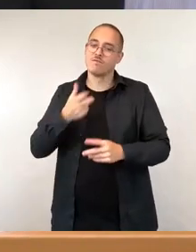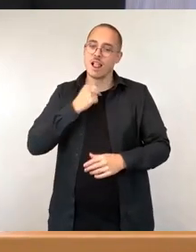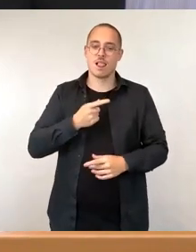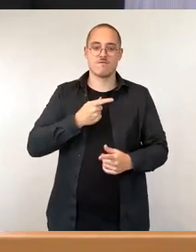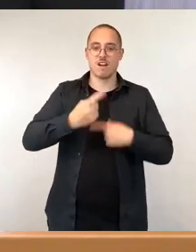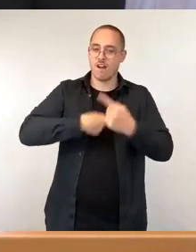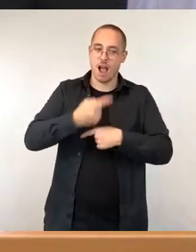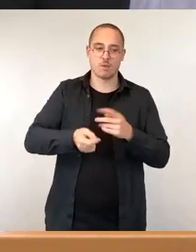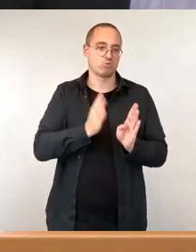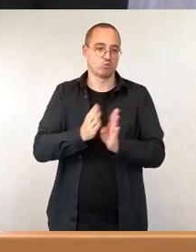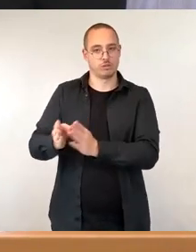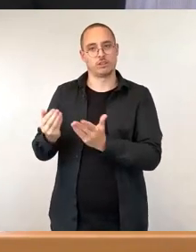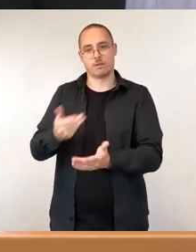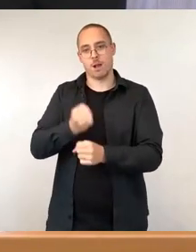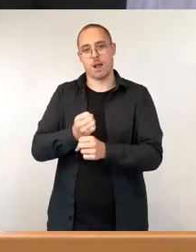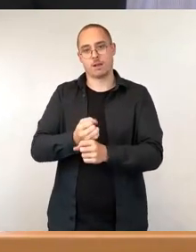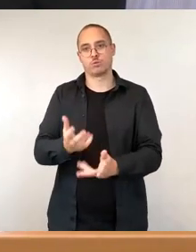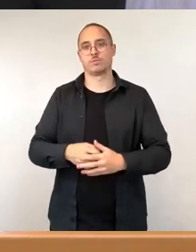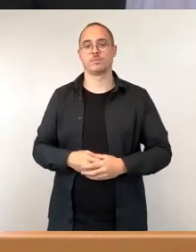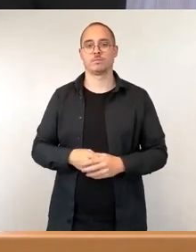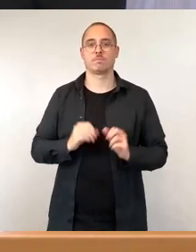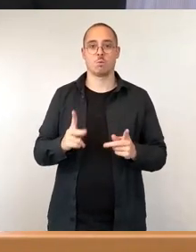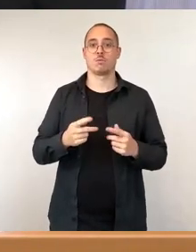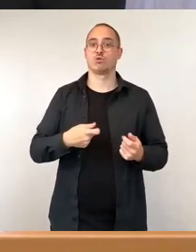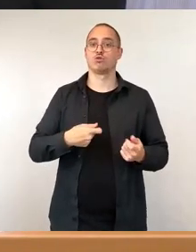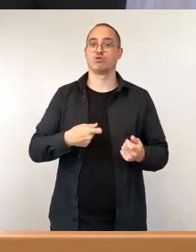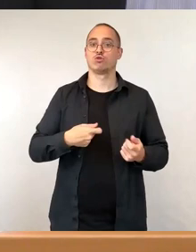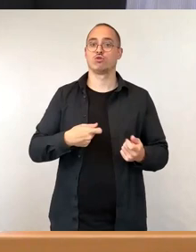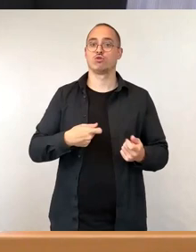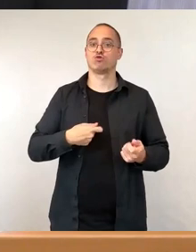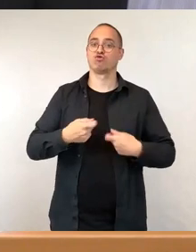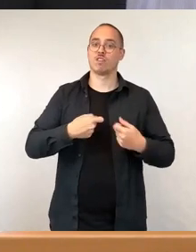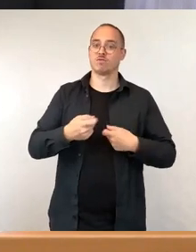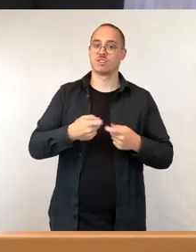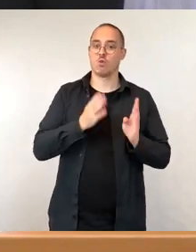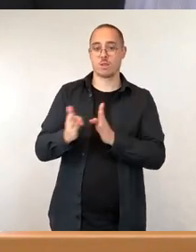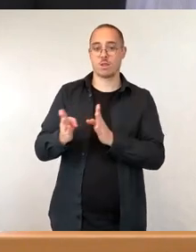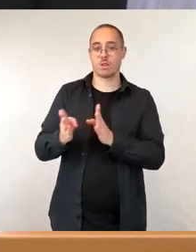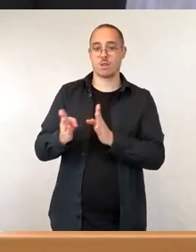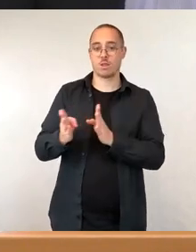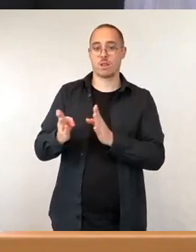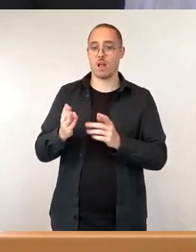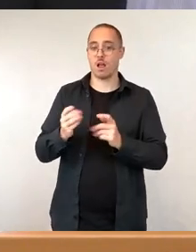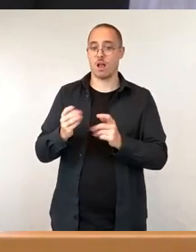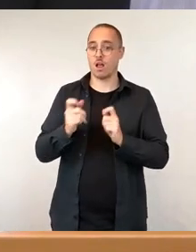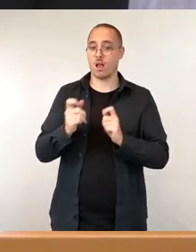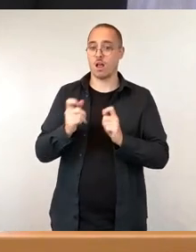geschäftsordnender Antrag. Gibt es dazu den Gegenredebedarf? Das sehe ich nicht. Dann